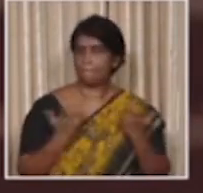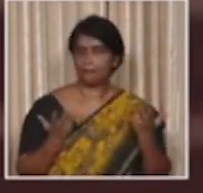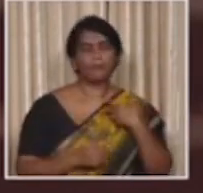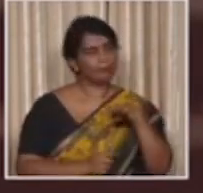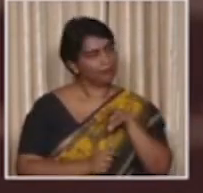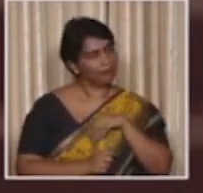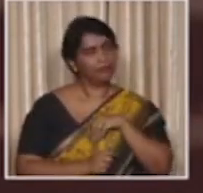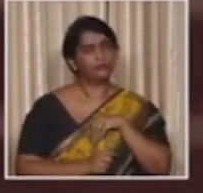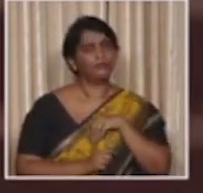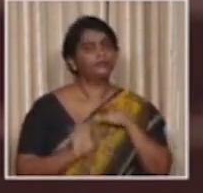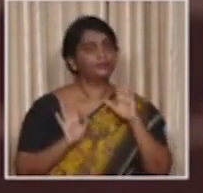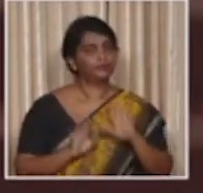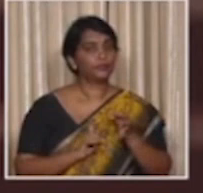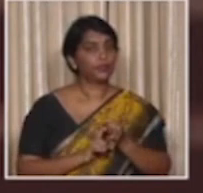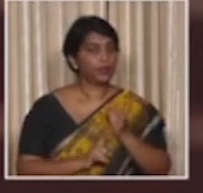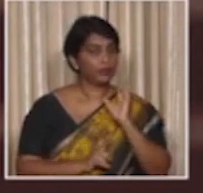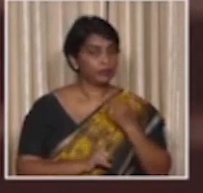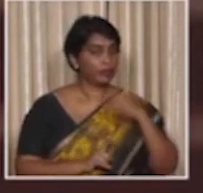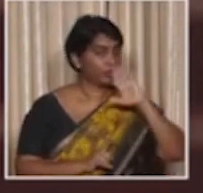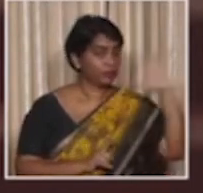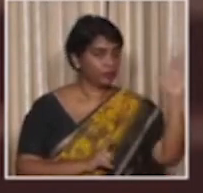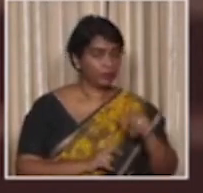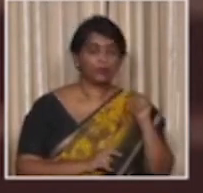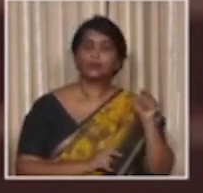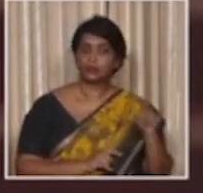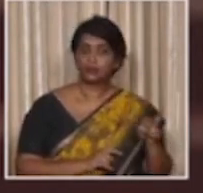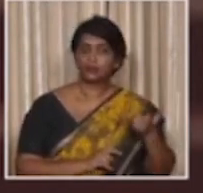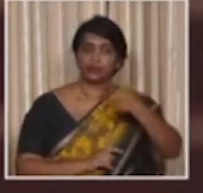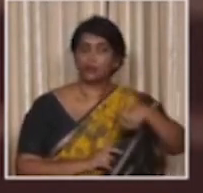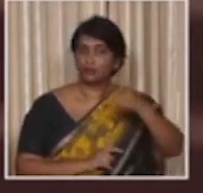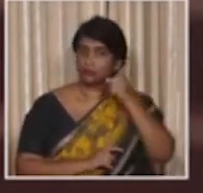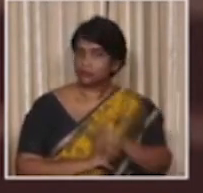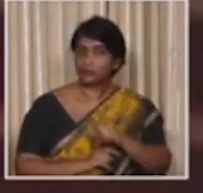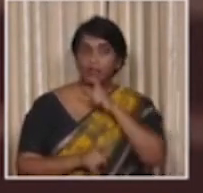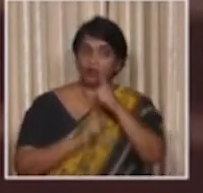අපි පිළිගන්නවා. නමුත් සභාපතිවරයා කැඳවීමක් කරලා එතන එකගතාවයකට ඇවිල්ලා